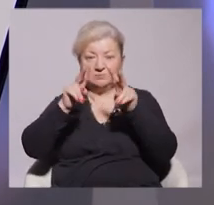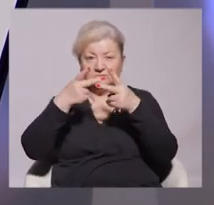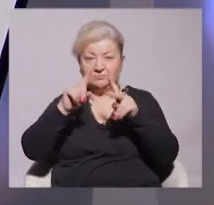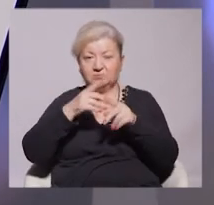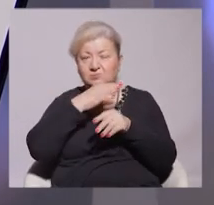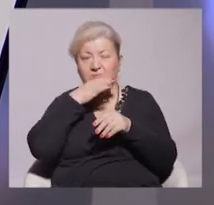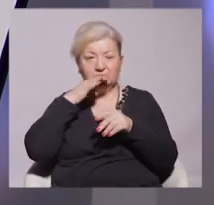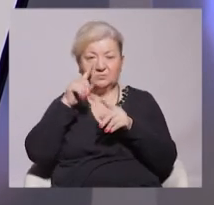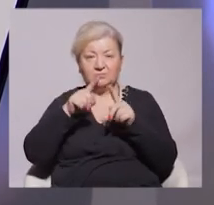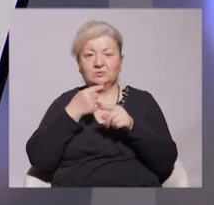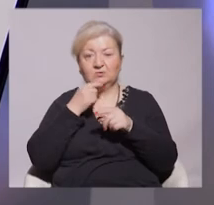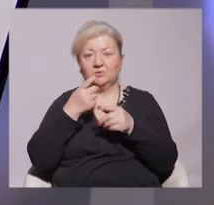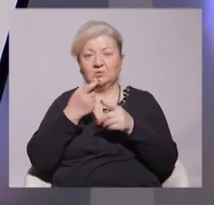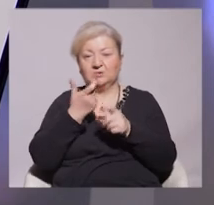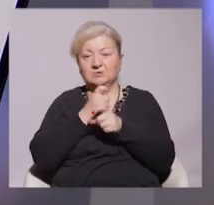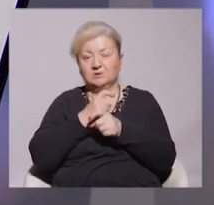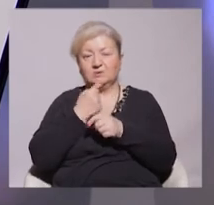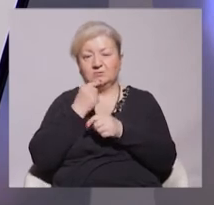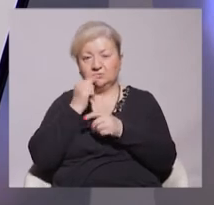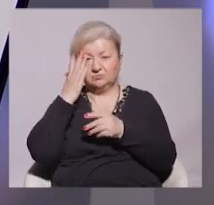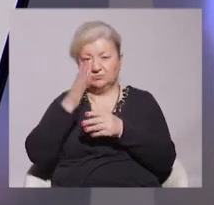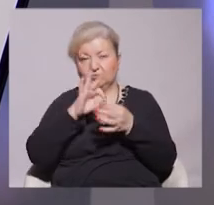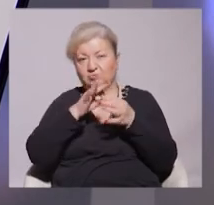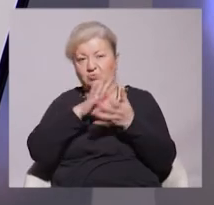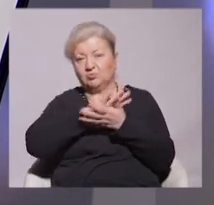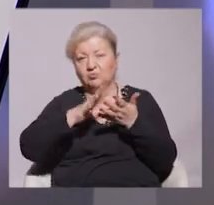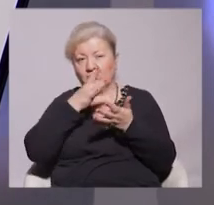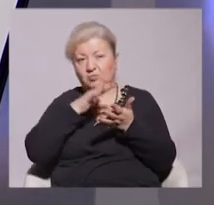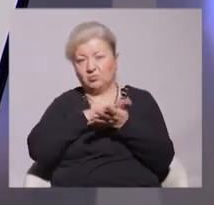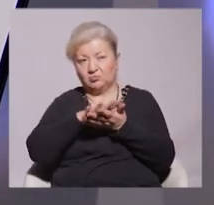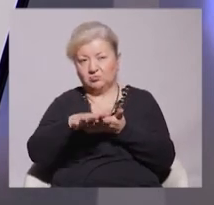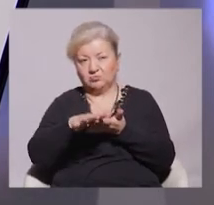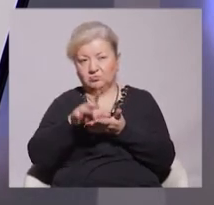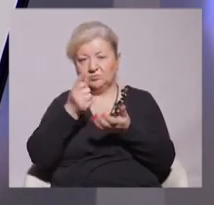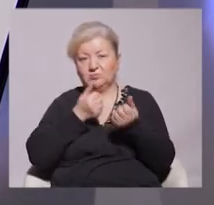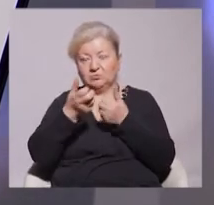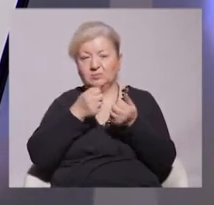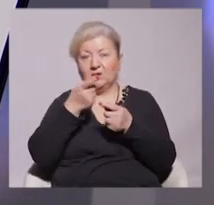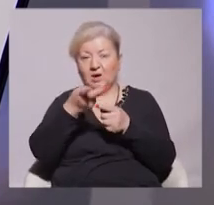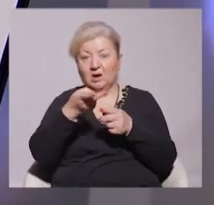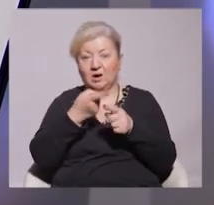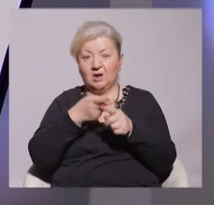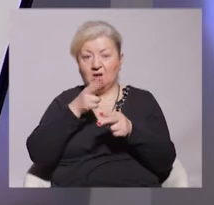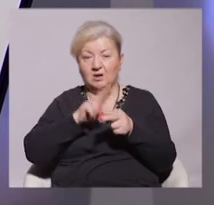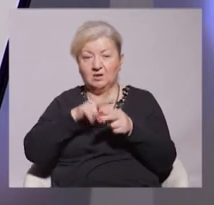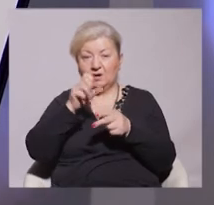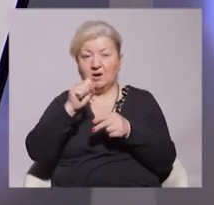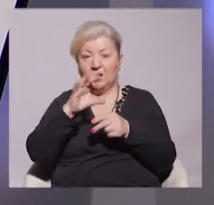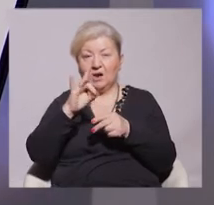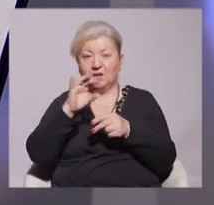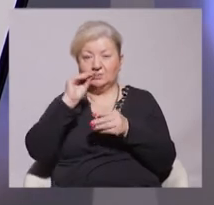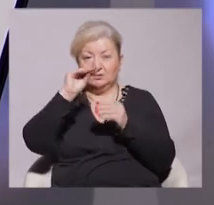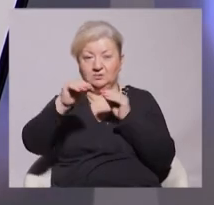გამოვა რიცხვებით და უბრალოდ გაგიგრძელდებათ გზა და დიდი დრო დაჭირდება რაღაცების გამოთვლას. აქ თუ r-ს